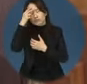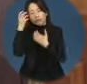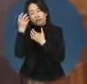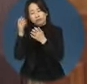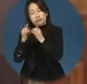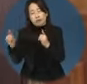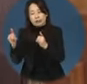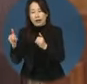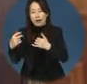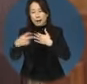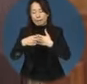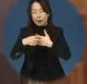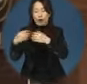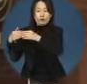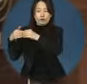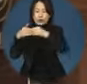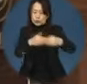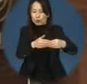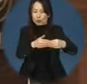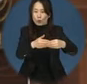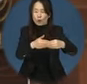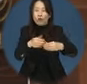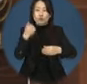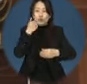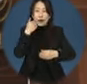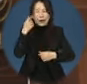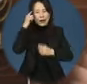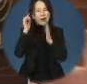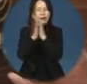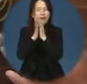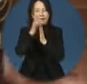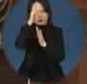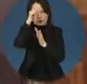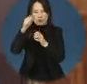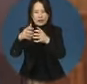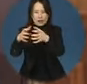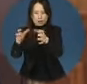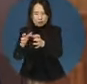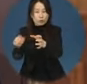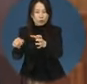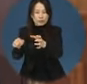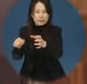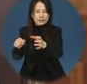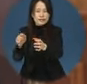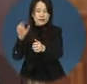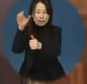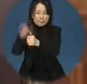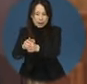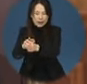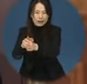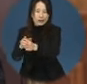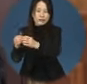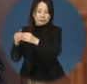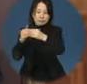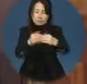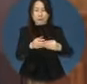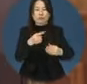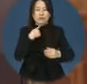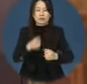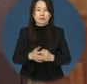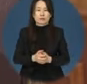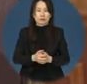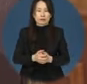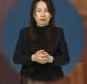5 이게 이제 시도에 그게 그 동안의 난 됐어 잘 안돼 쪽은 용 따로 경우 과 업무 협약도 매직 아 다 어 병원에